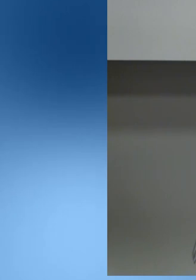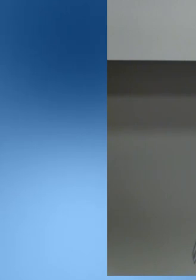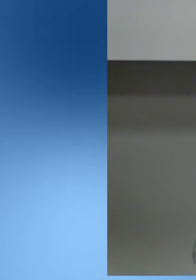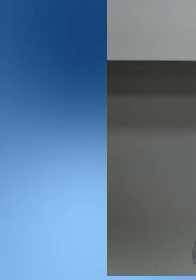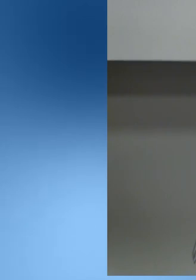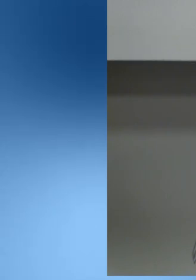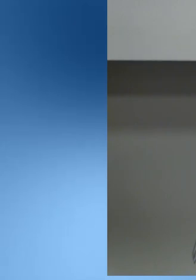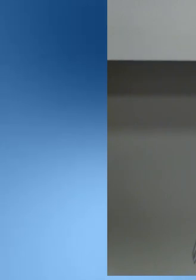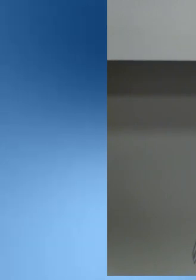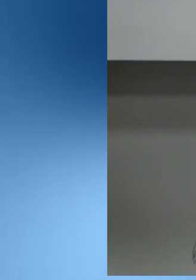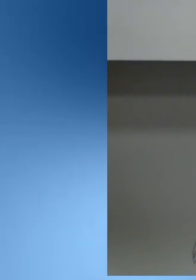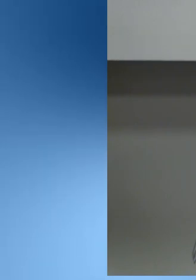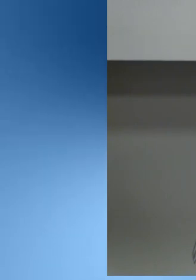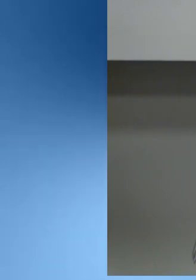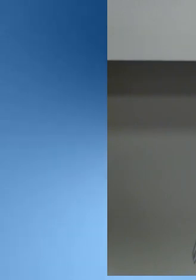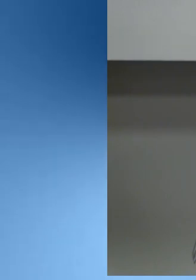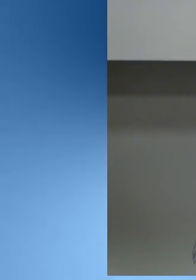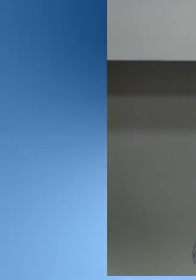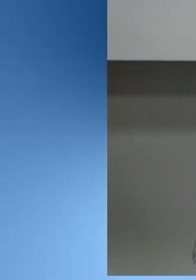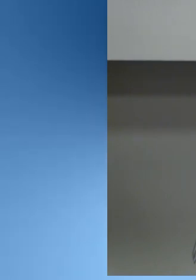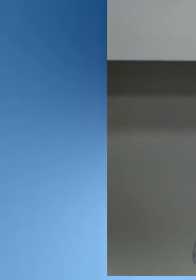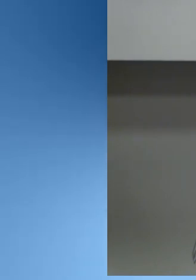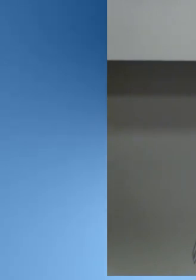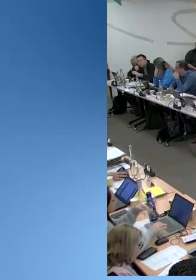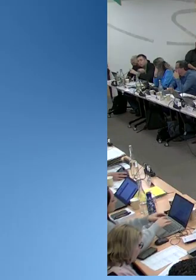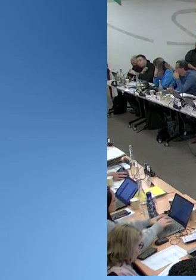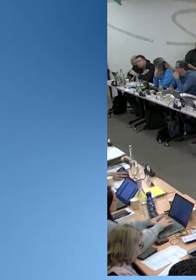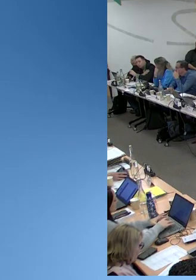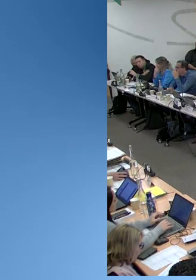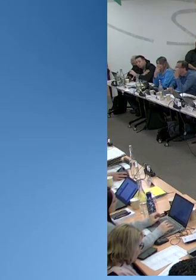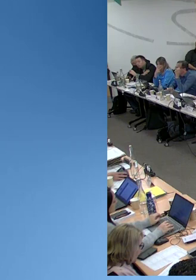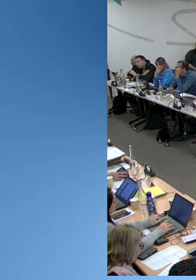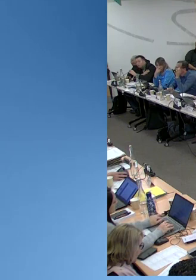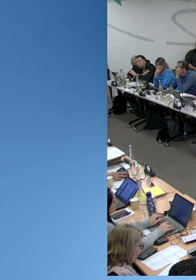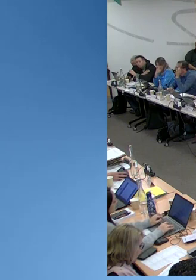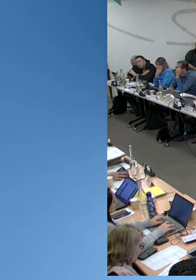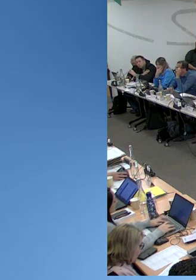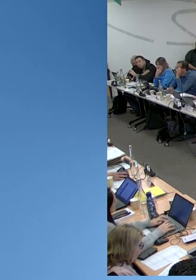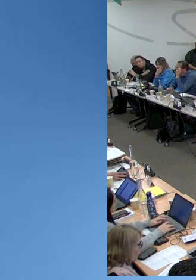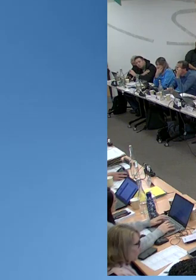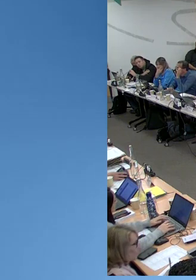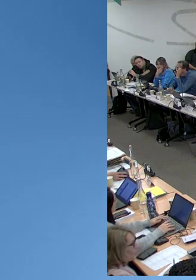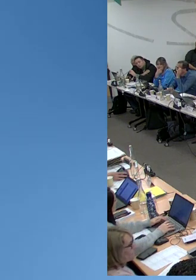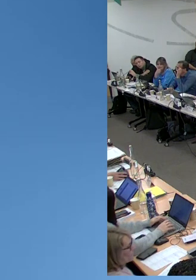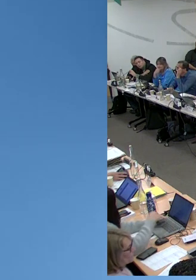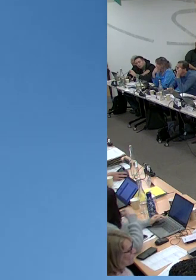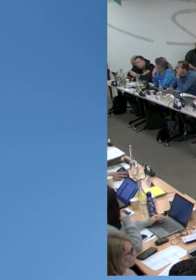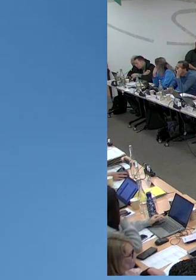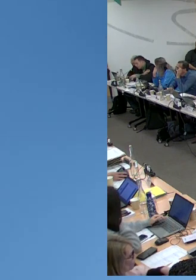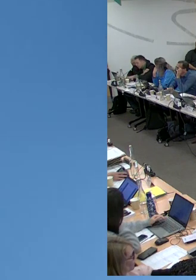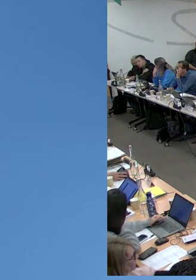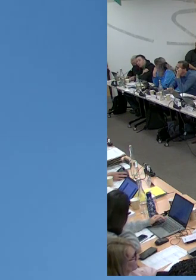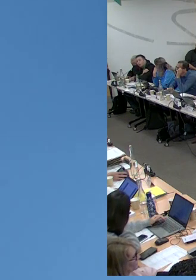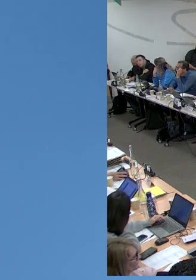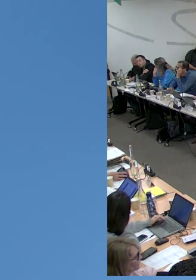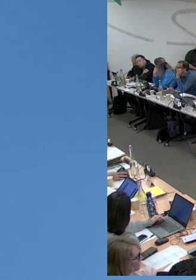prend pardon monsieur à l'auto c'est juste sur la la partie alimentation et le montant des subventions c'était une question de commission je vous pris de M excuser en amont mais juste savoir